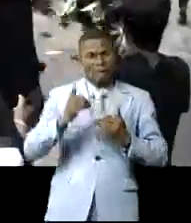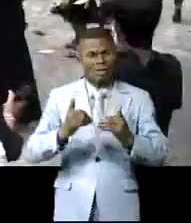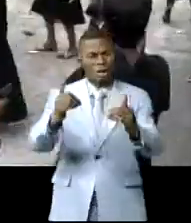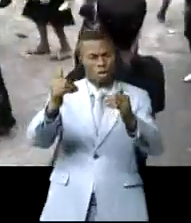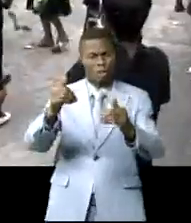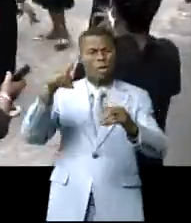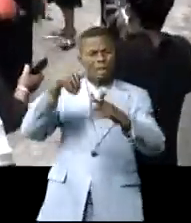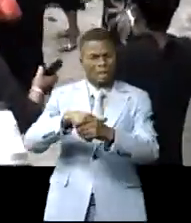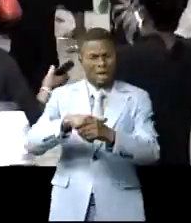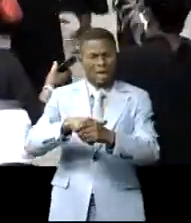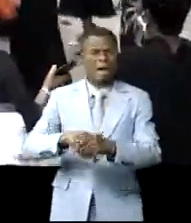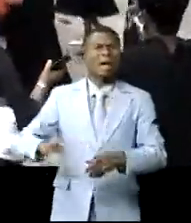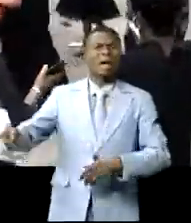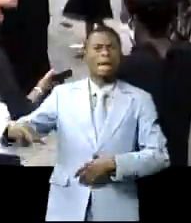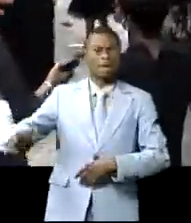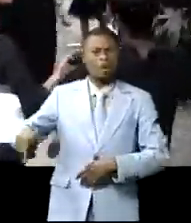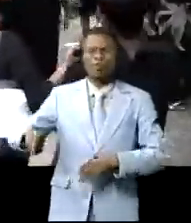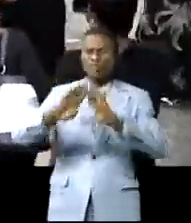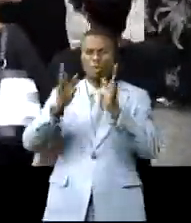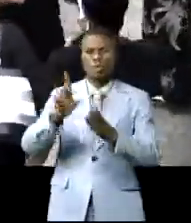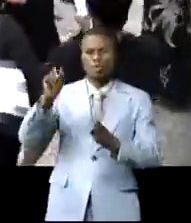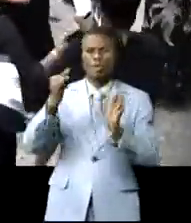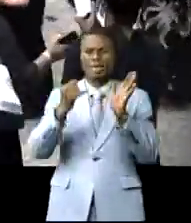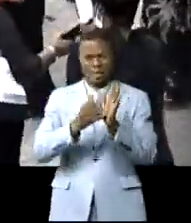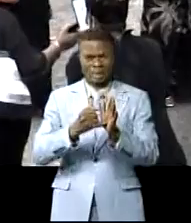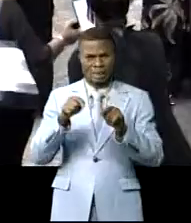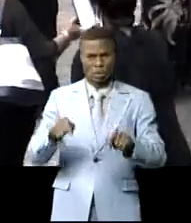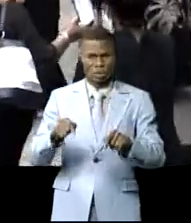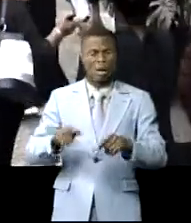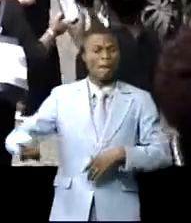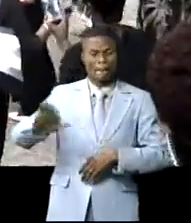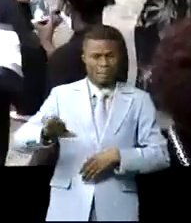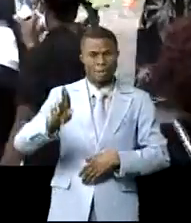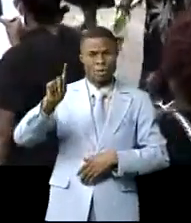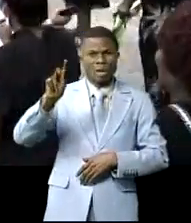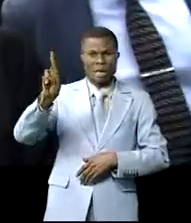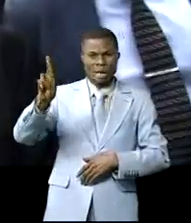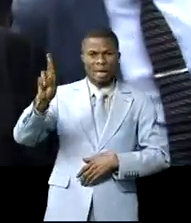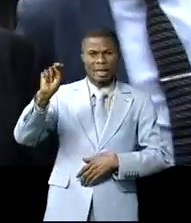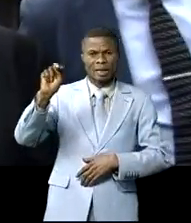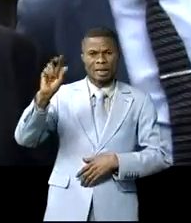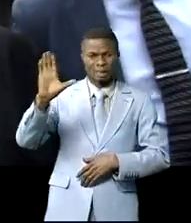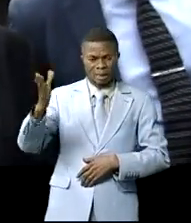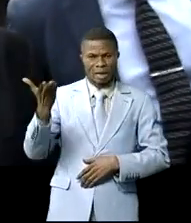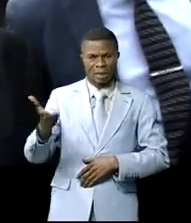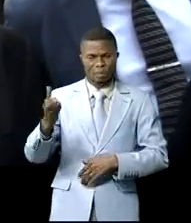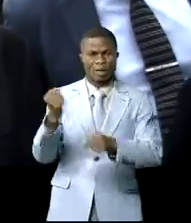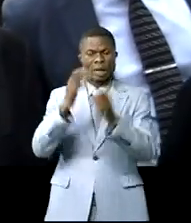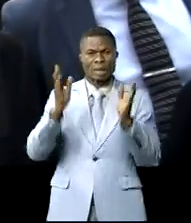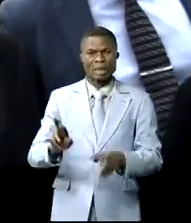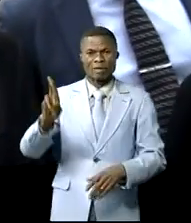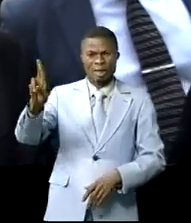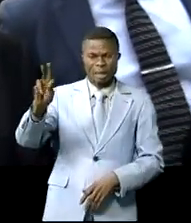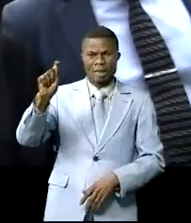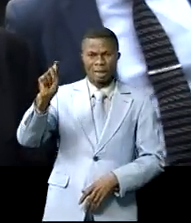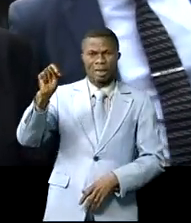sur toute l'étendue de la République démocratique du Congo, partout où il y a la RTNC. Les travailleurs de la RTNC